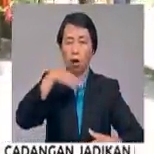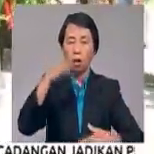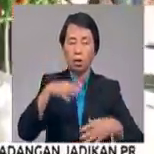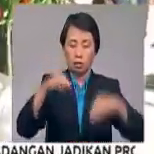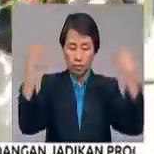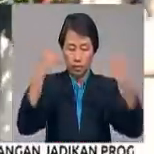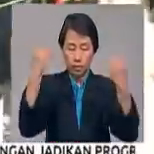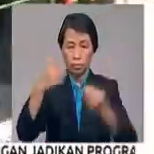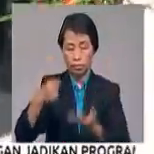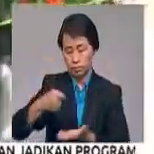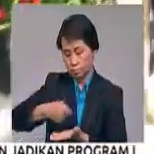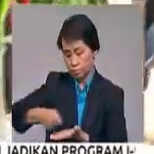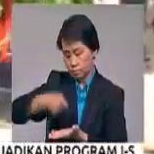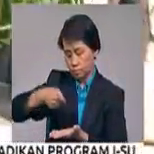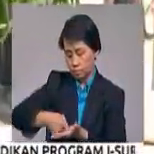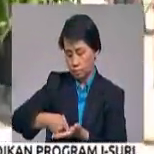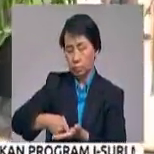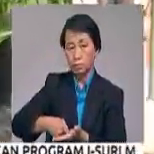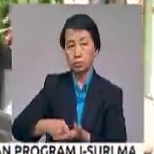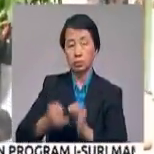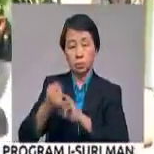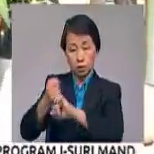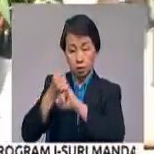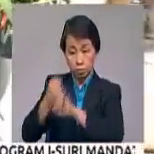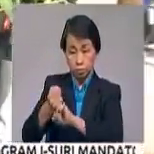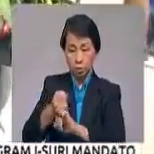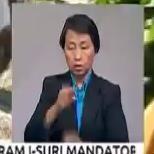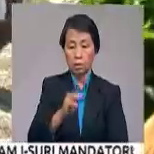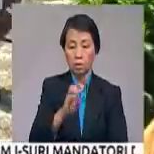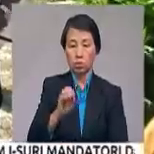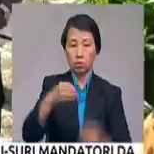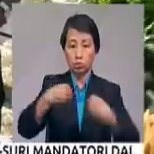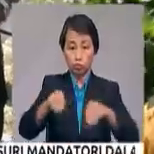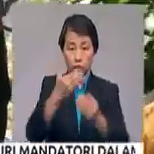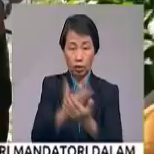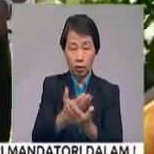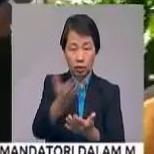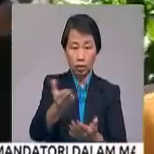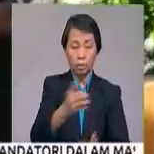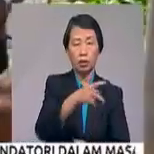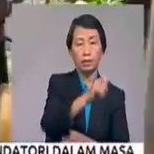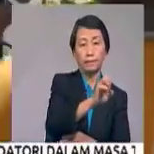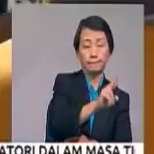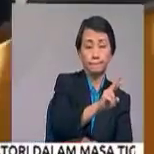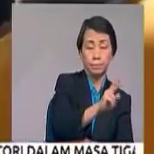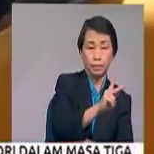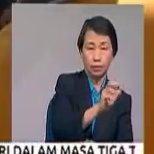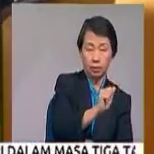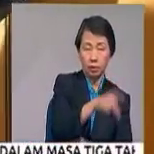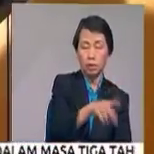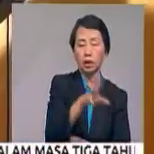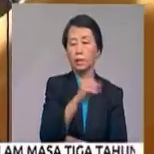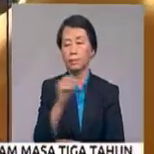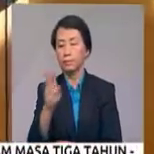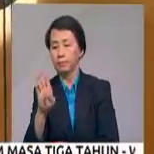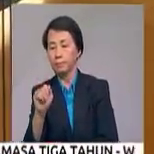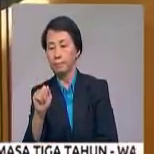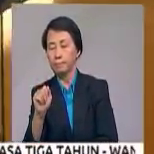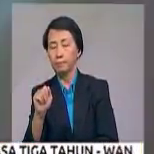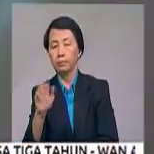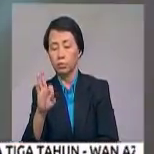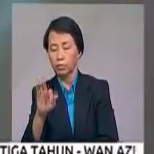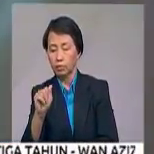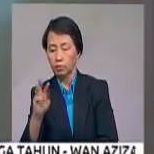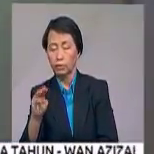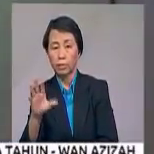majlis menandatangani perjanjian MOU jual-beli antara Pergab dan Fama di Tawang, Bacok.